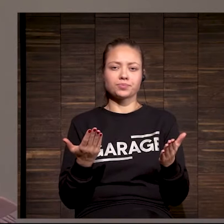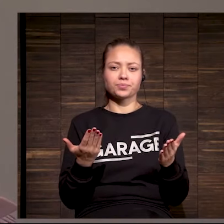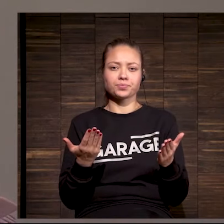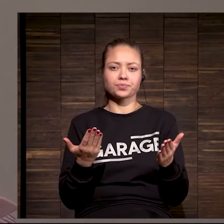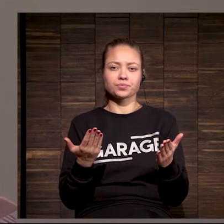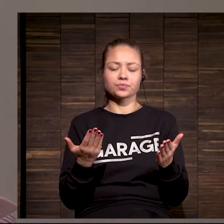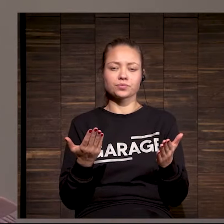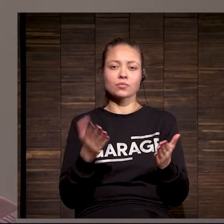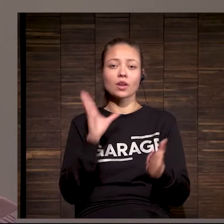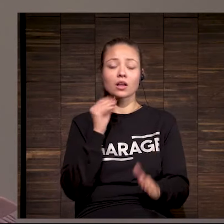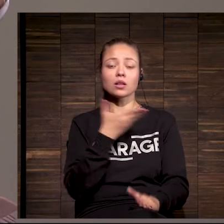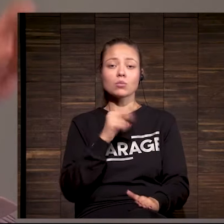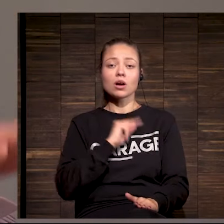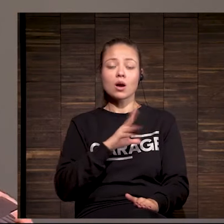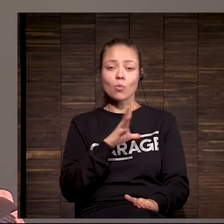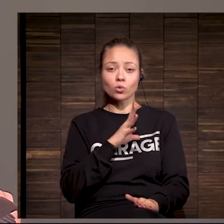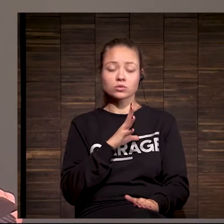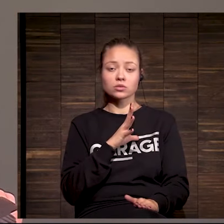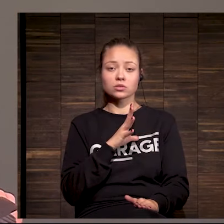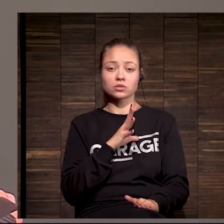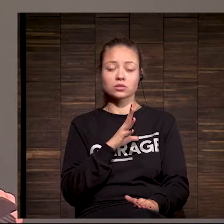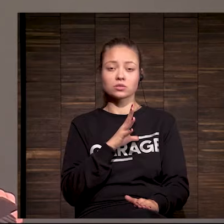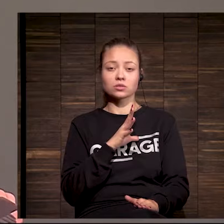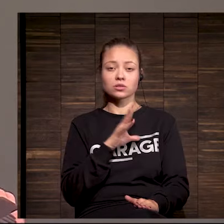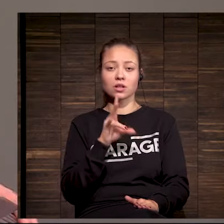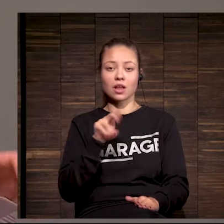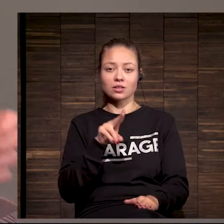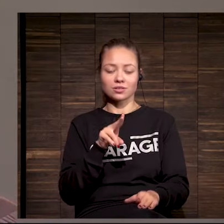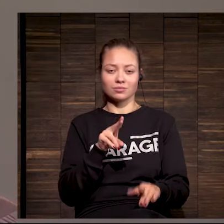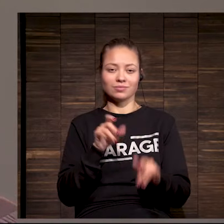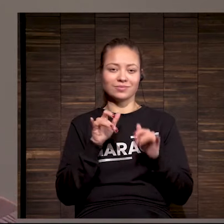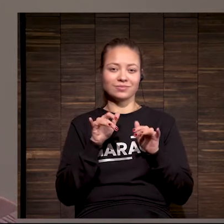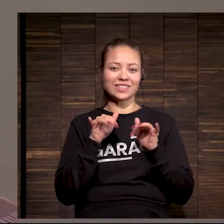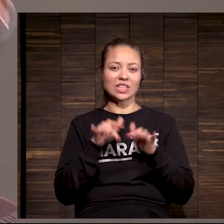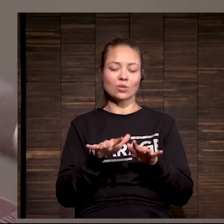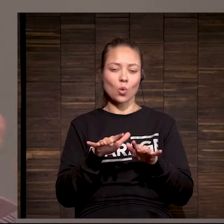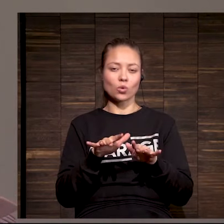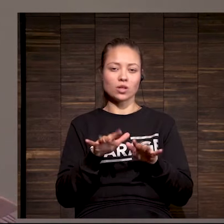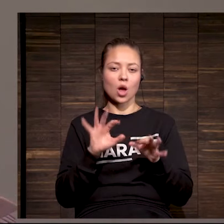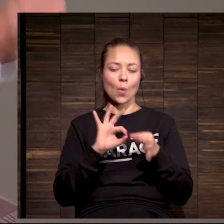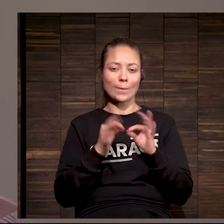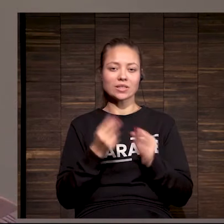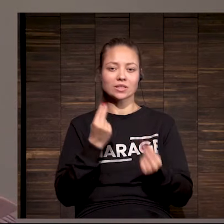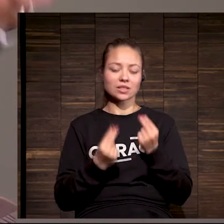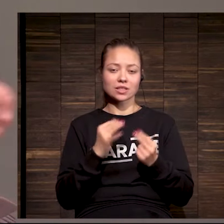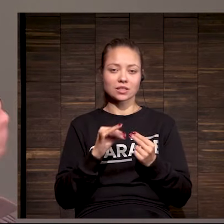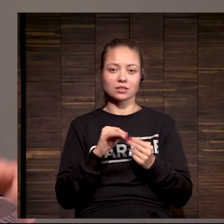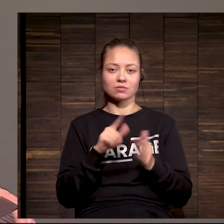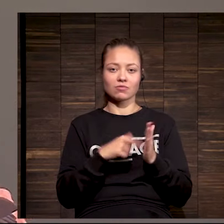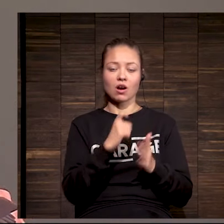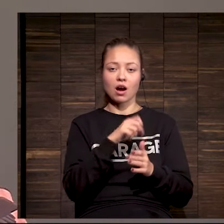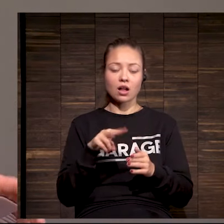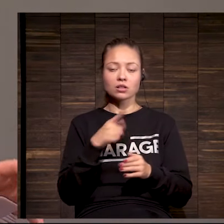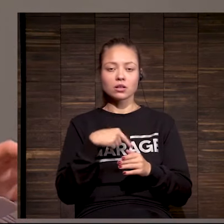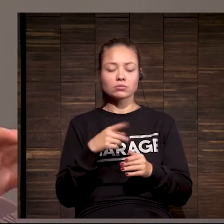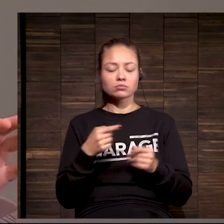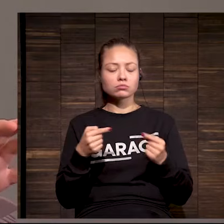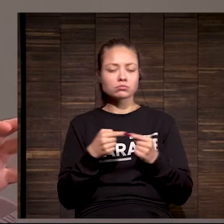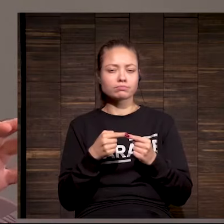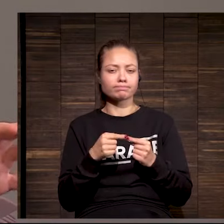когда мы работали в том числе над церемоний олимпийских игр и в халита же нам нужно было строго придерживаться